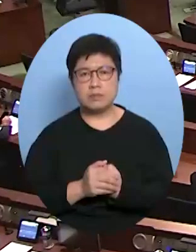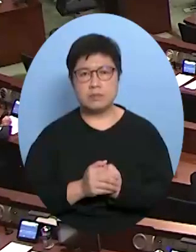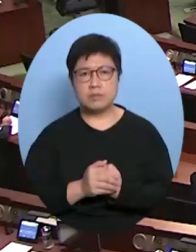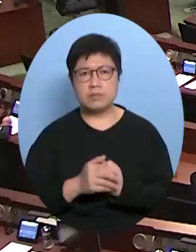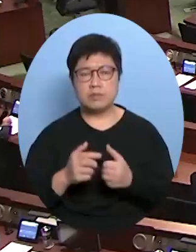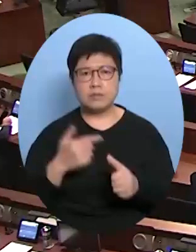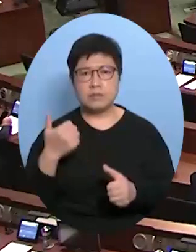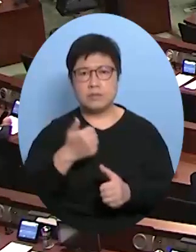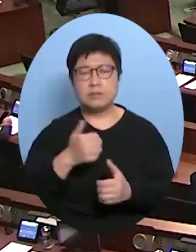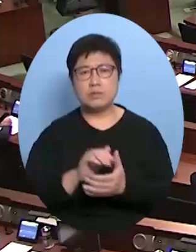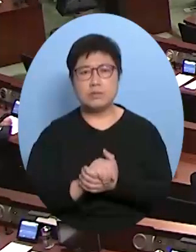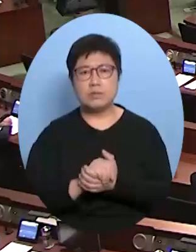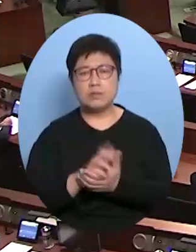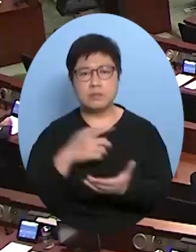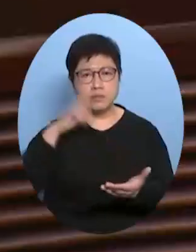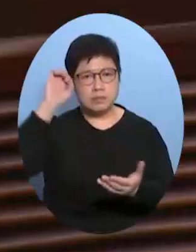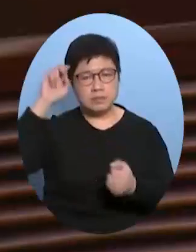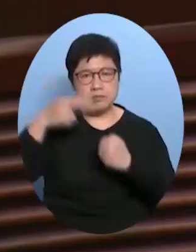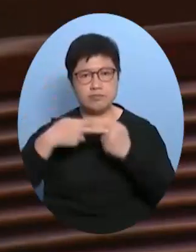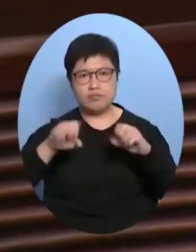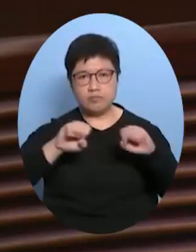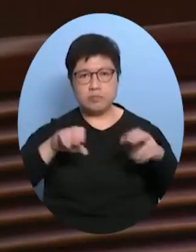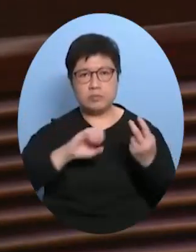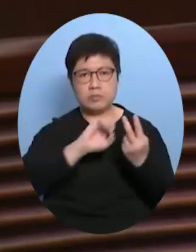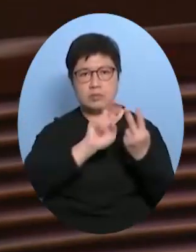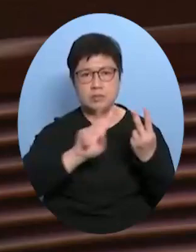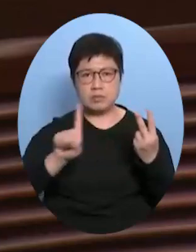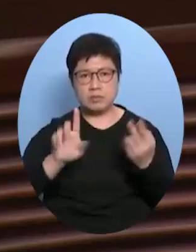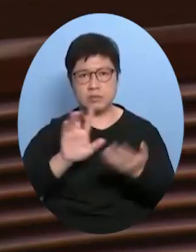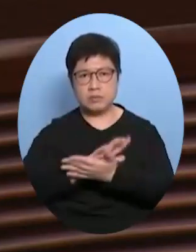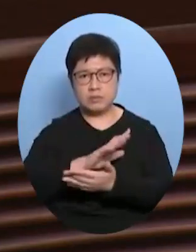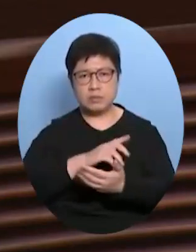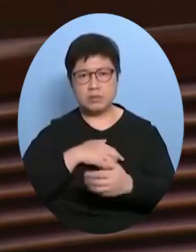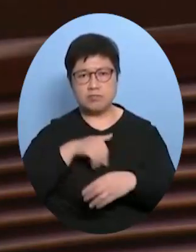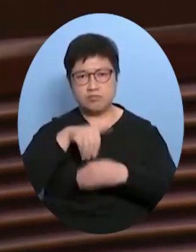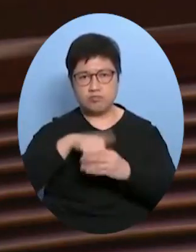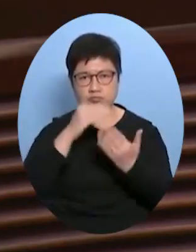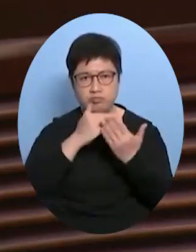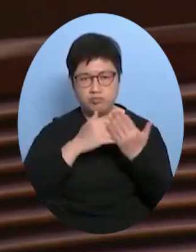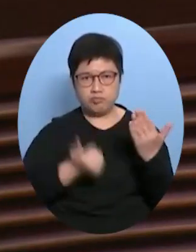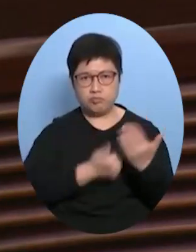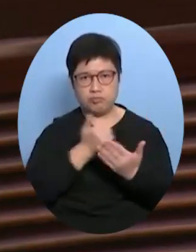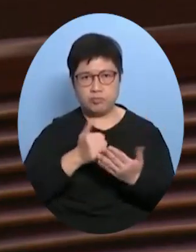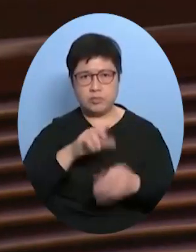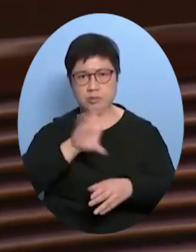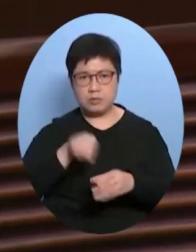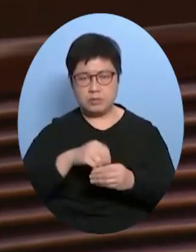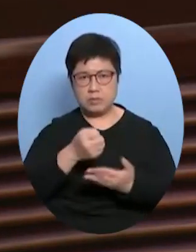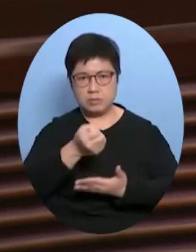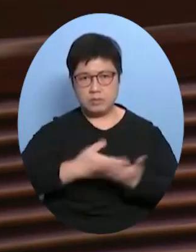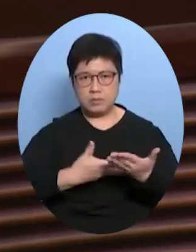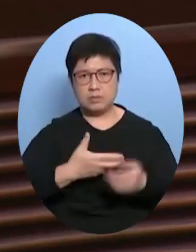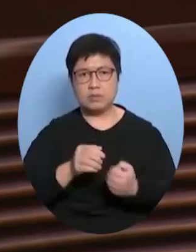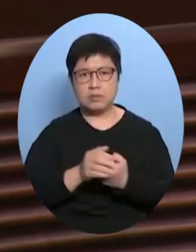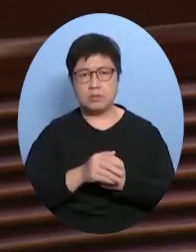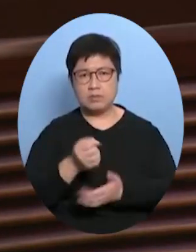主席，我動議二讀2021年完善選舉制度綜合